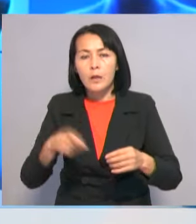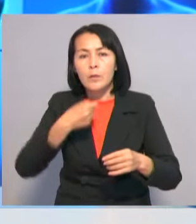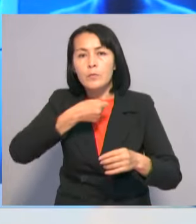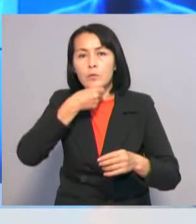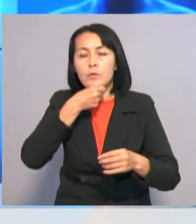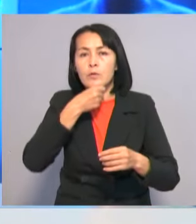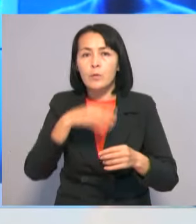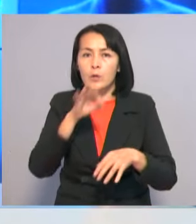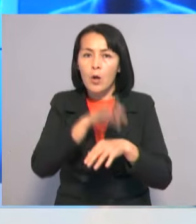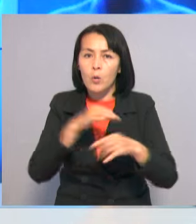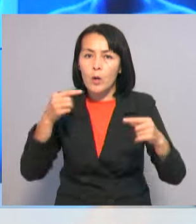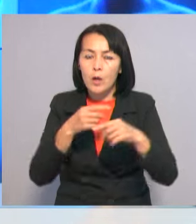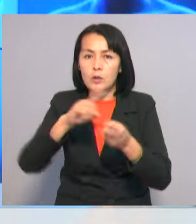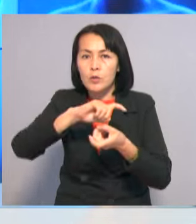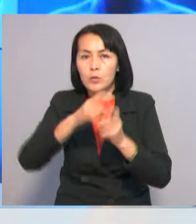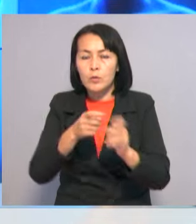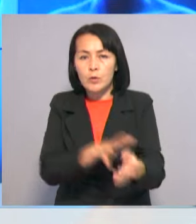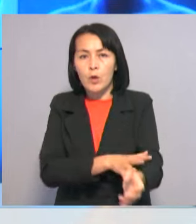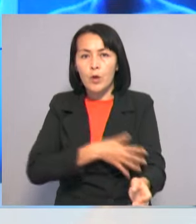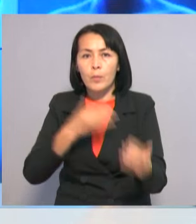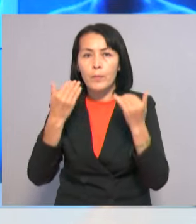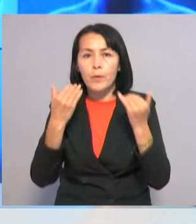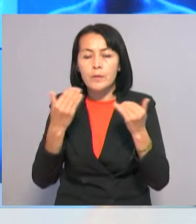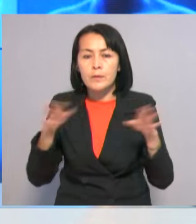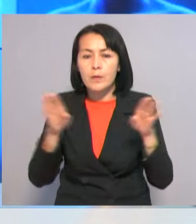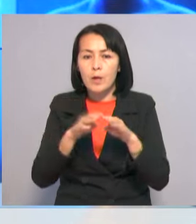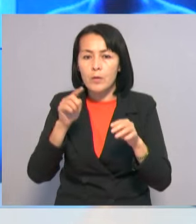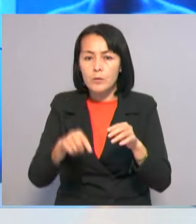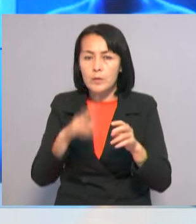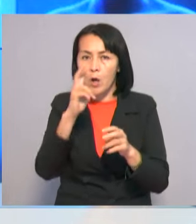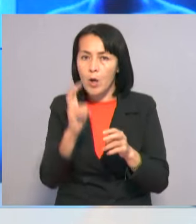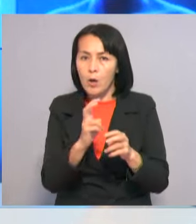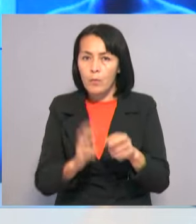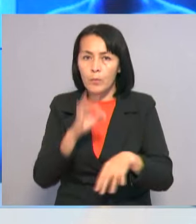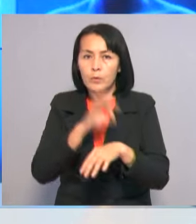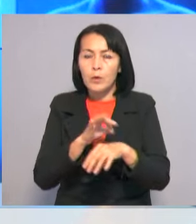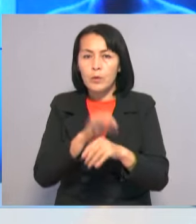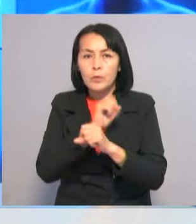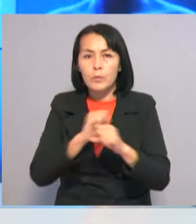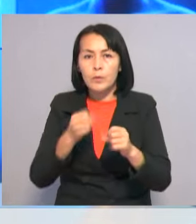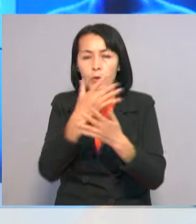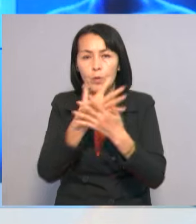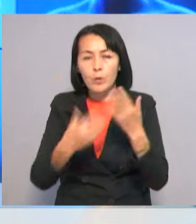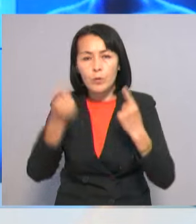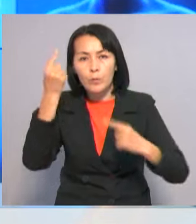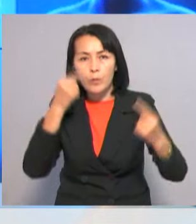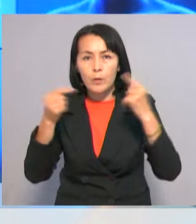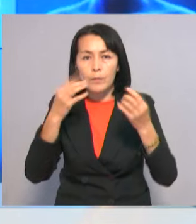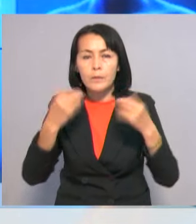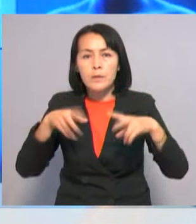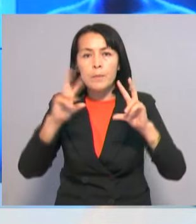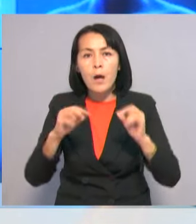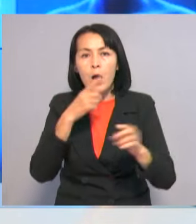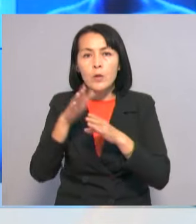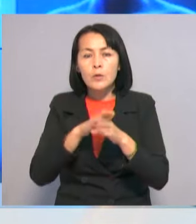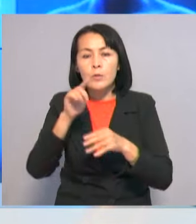сайын оның ауруға қарсы күресі де баяулайды. Биотехнологтар осы буын ауруының алдын алатын өнім ойлап тапты. Мамандардың